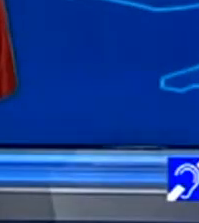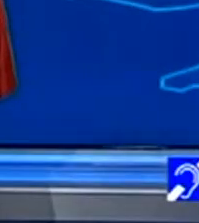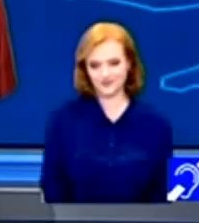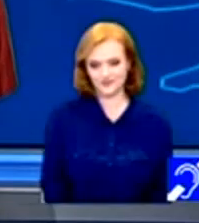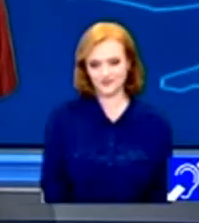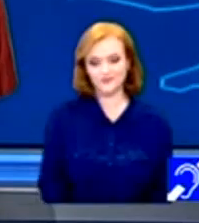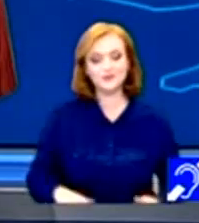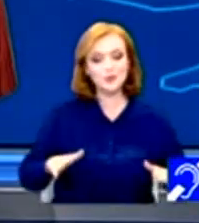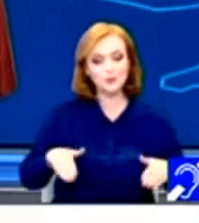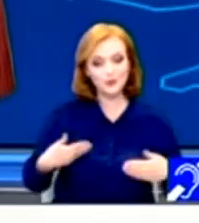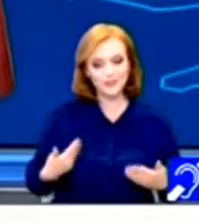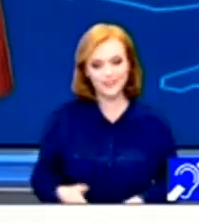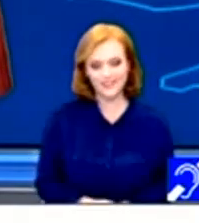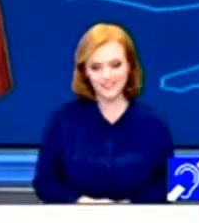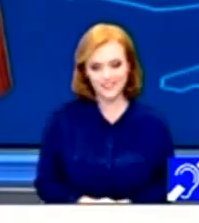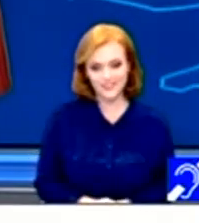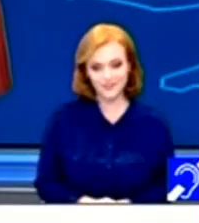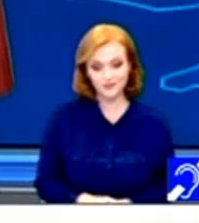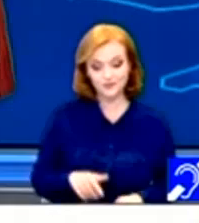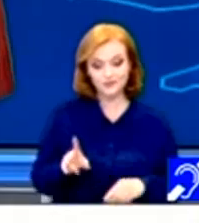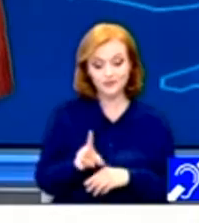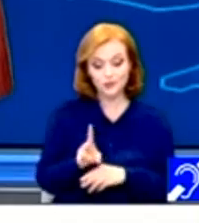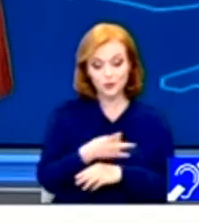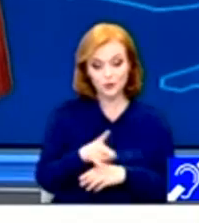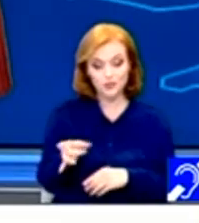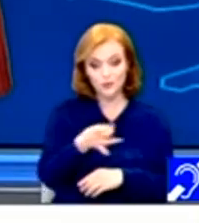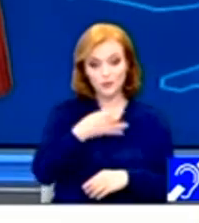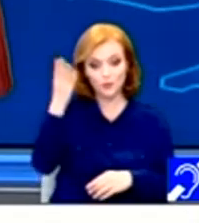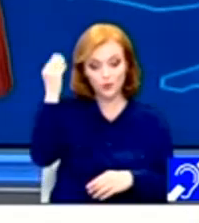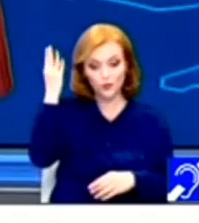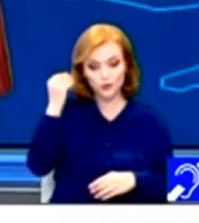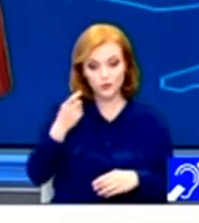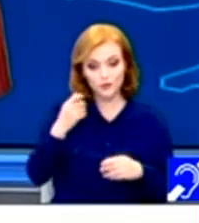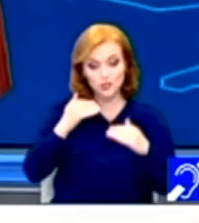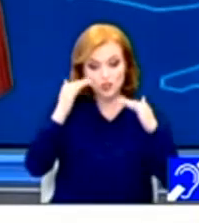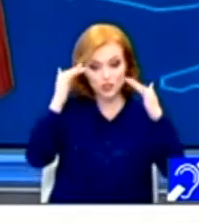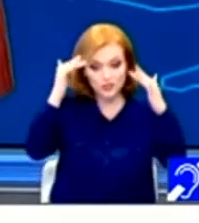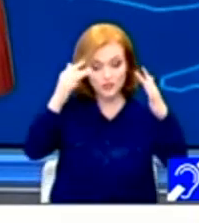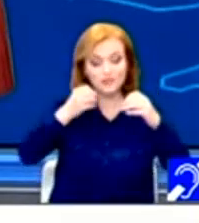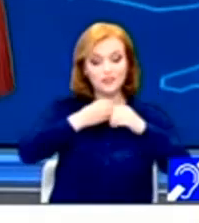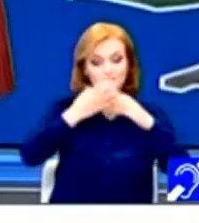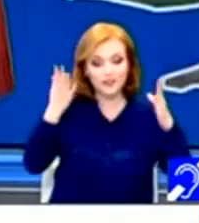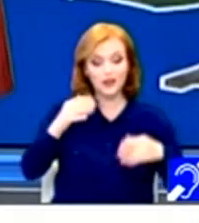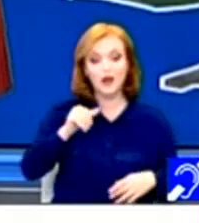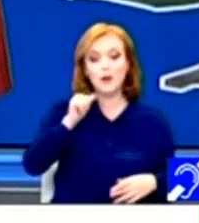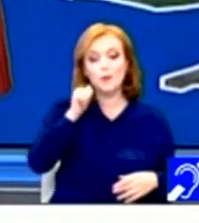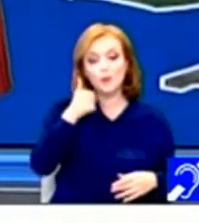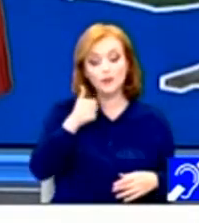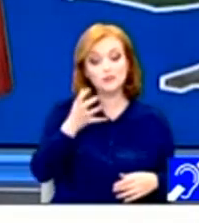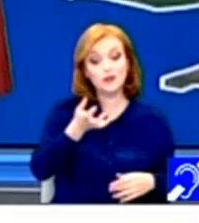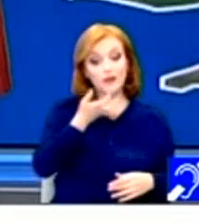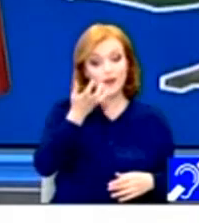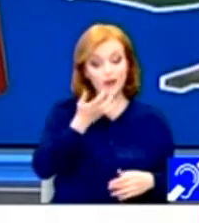Bun găsit, urmează noapte cu cer variabil în Republica Moldova și minime de până la 12 grade Celsius. Mâine va fi puțin mai